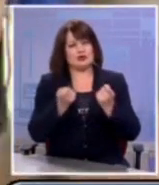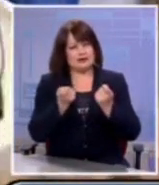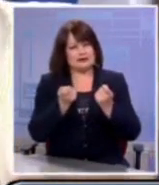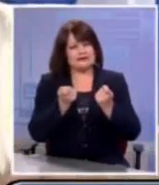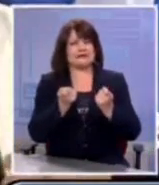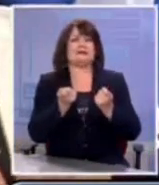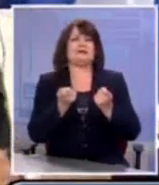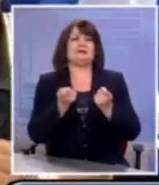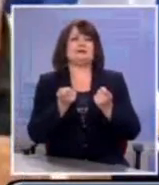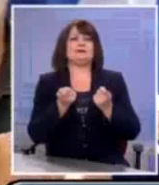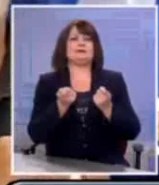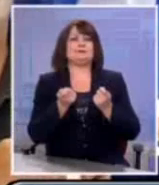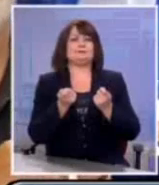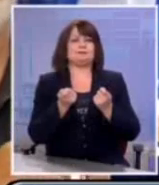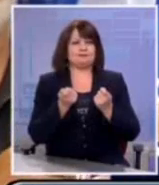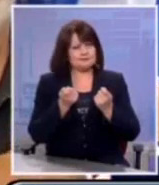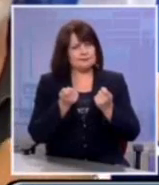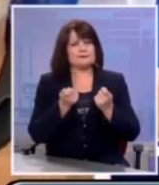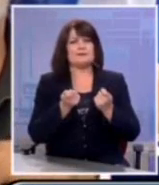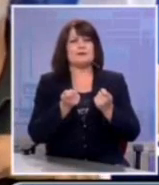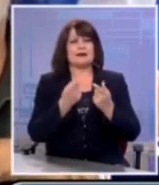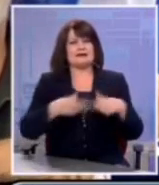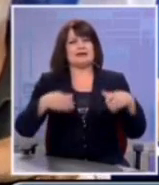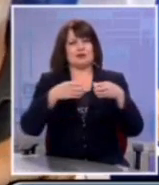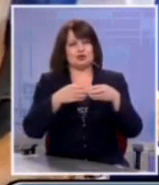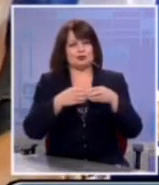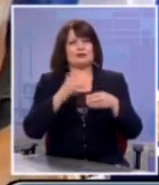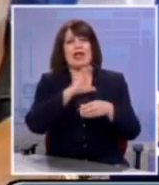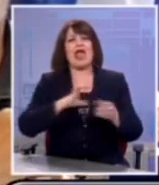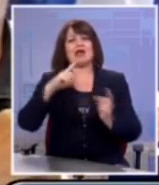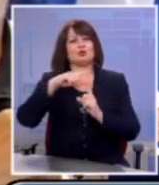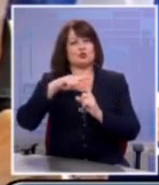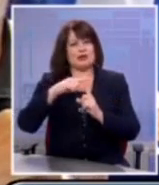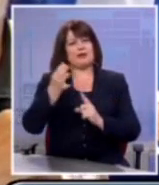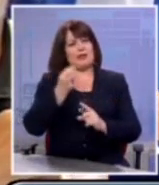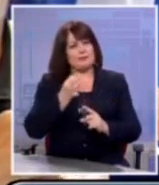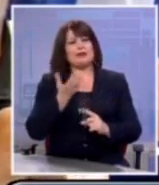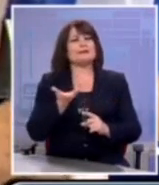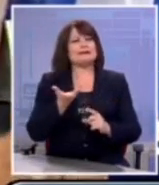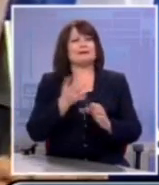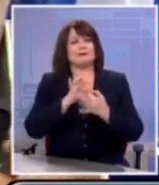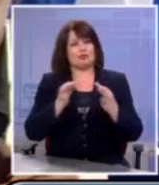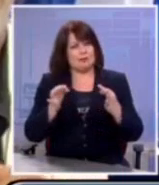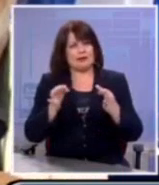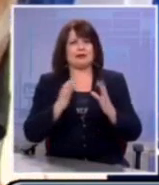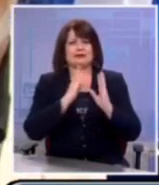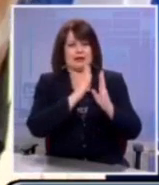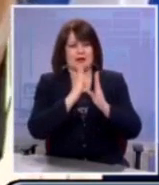της Επιτροπής Αλήθειας Δημοσίου Χρέους, ο κύριος Eric Toussaint. Και